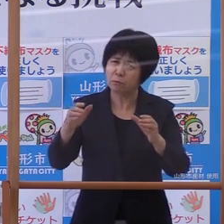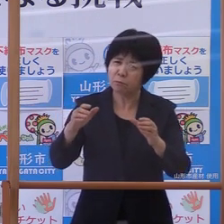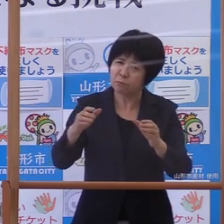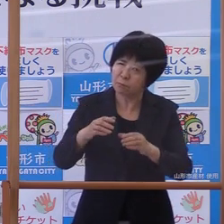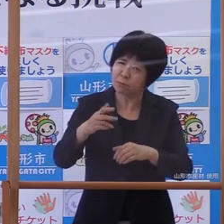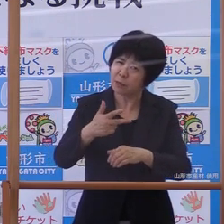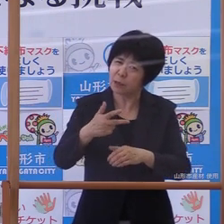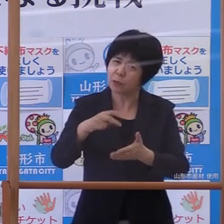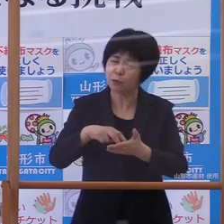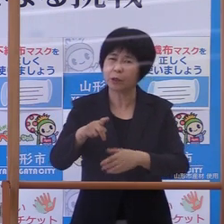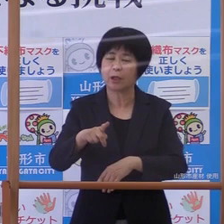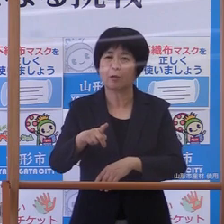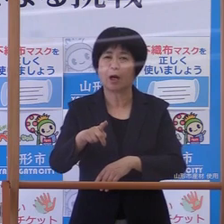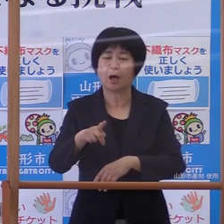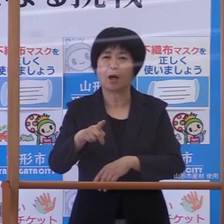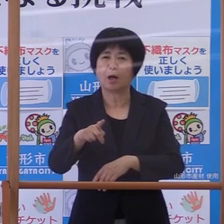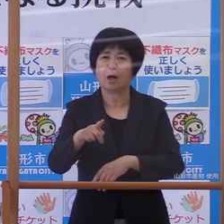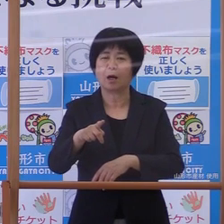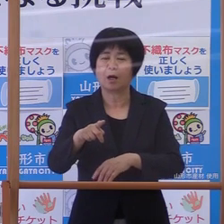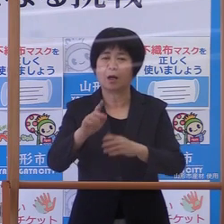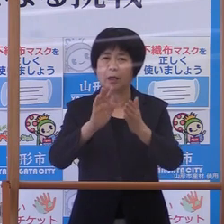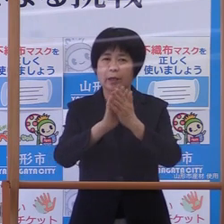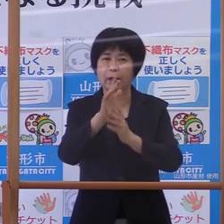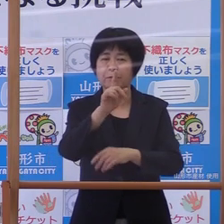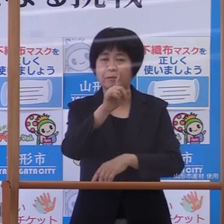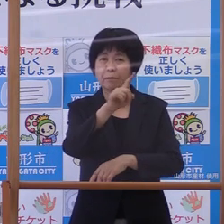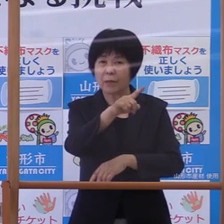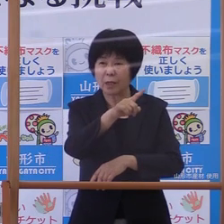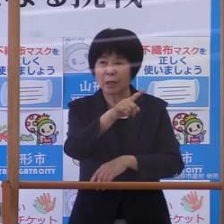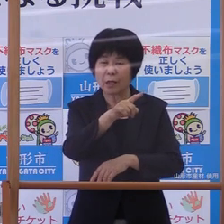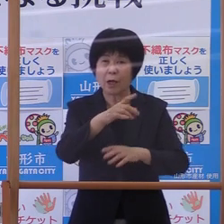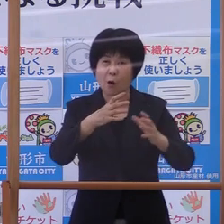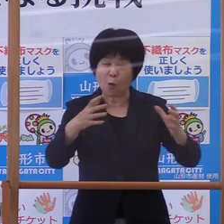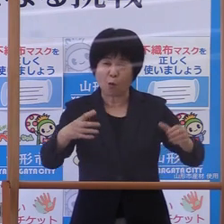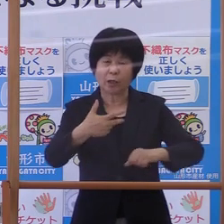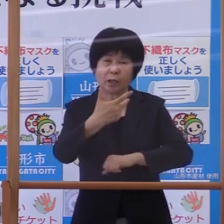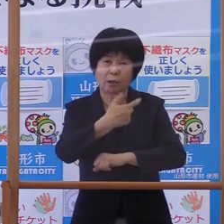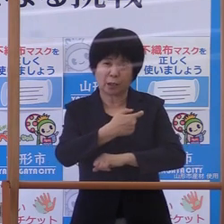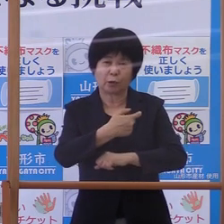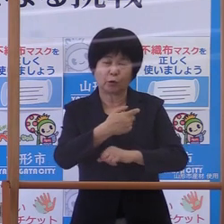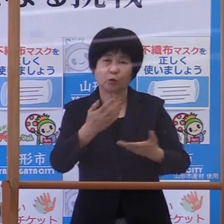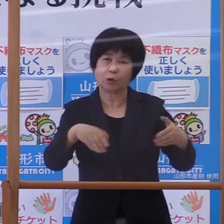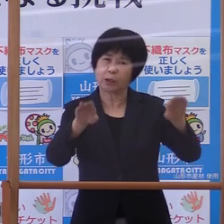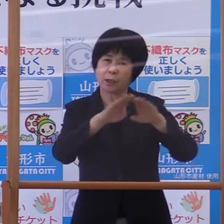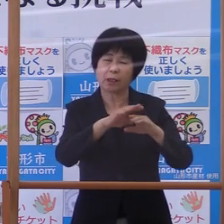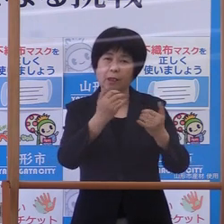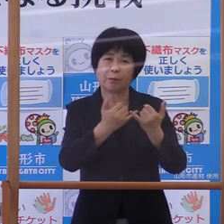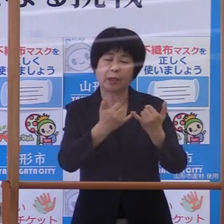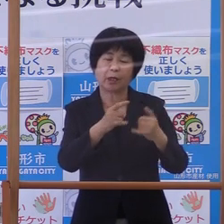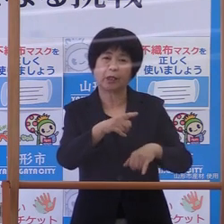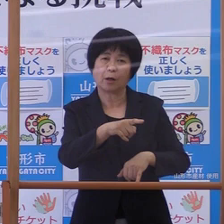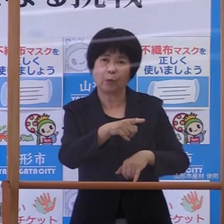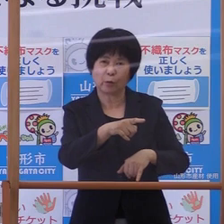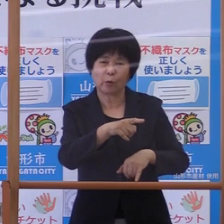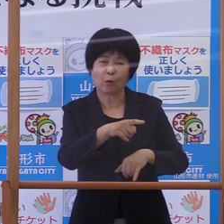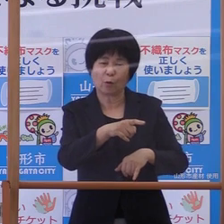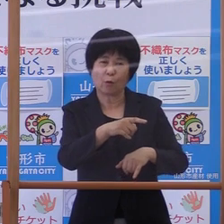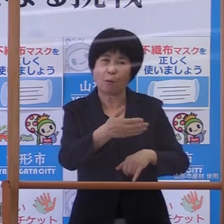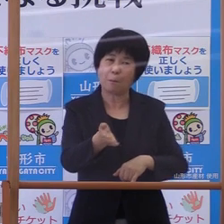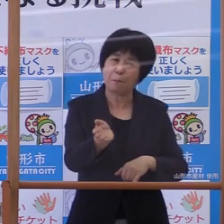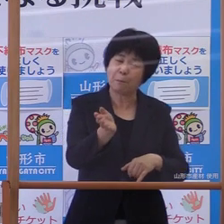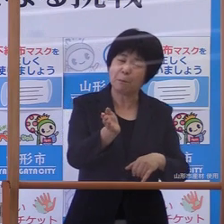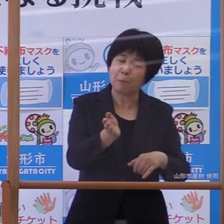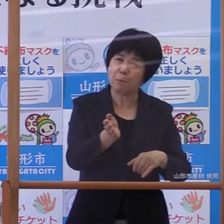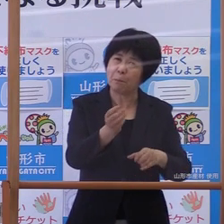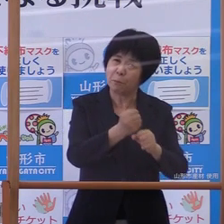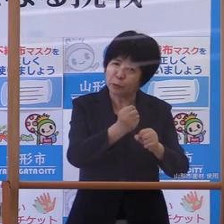、市としてこう県にですね、そういった大規模接種センターのようなもののこう、設置を求める